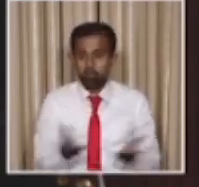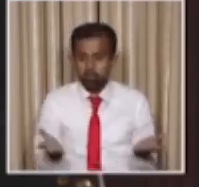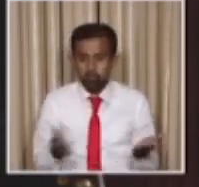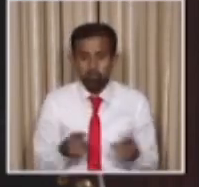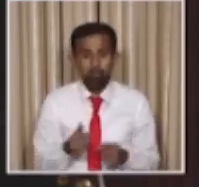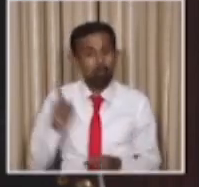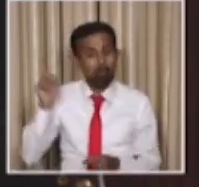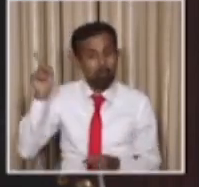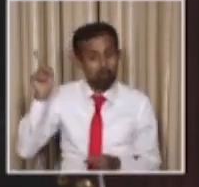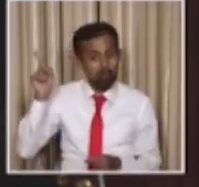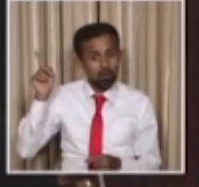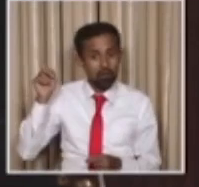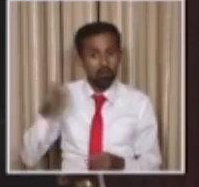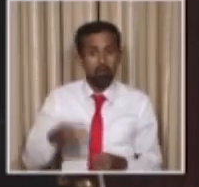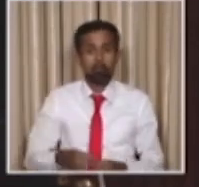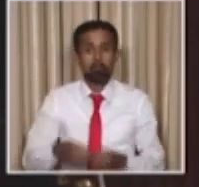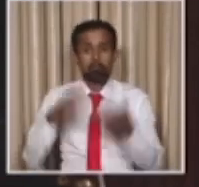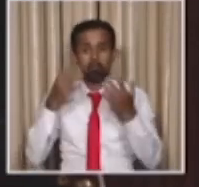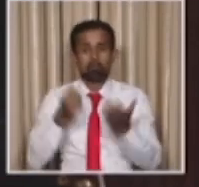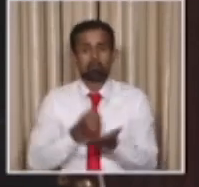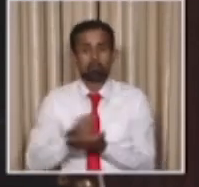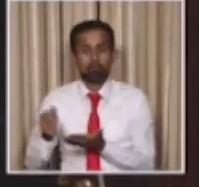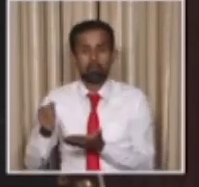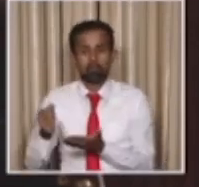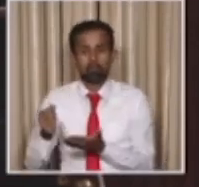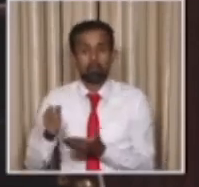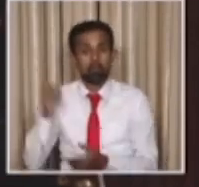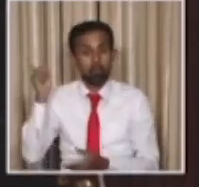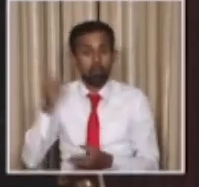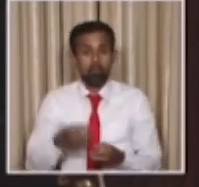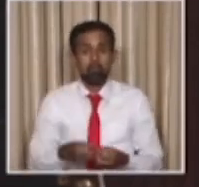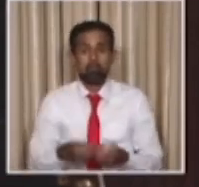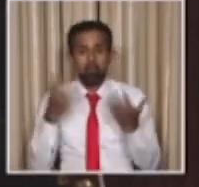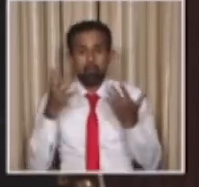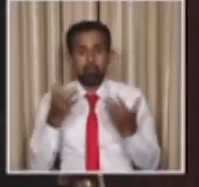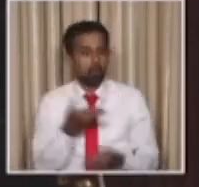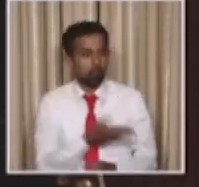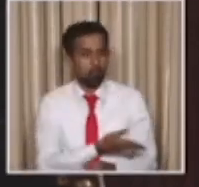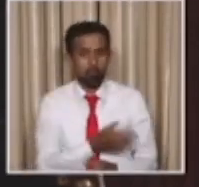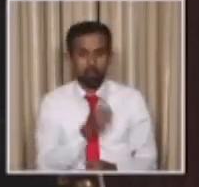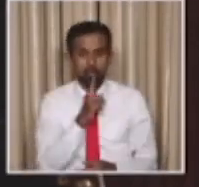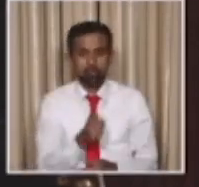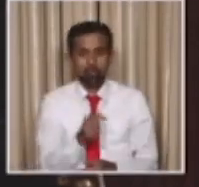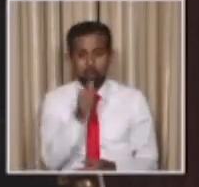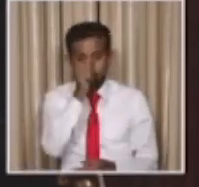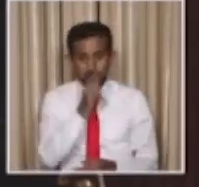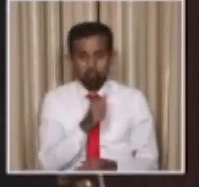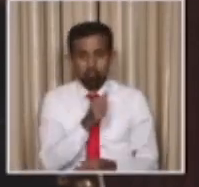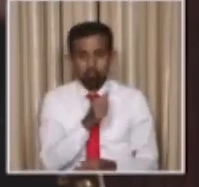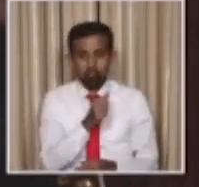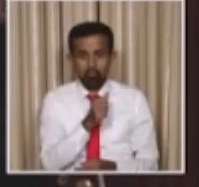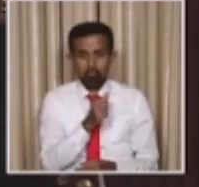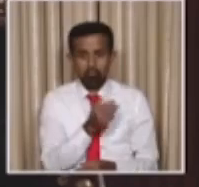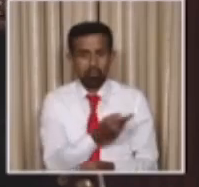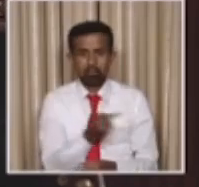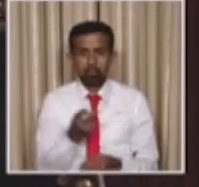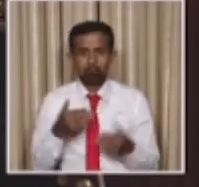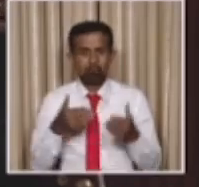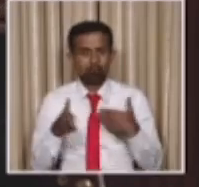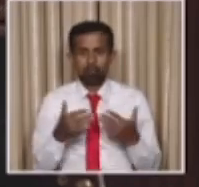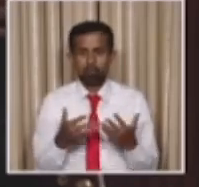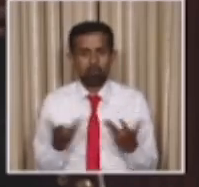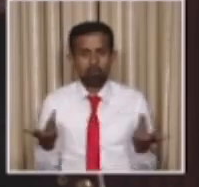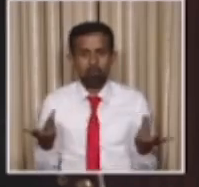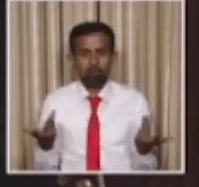අර රටවල් බෝම්බ හෙල්ල විනාශ වෙනවා ඒ බෝම්බ හෙලීමත් මේ කියන දූෂණයත් අතර මට පේන්න වෙනසක් තියෙනවා කියලා